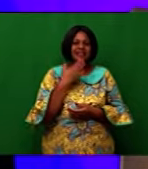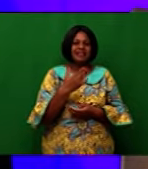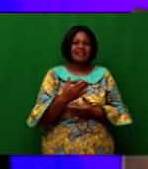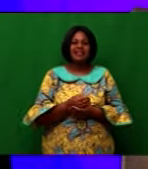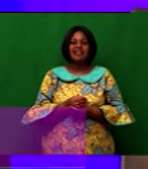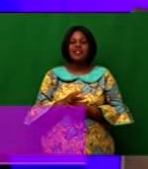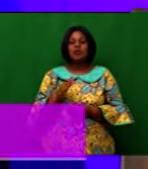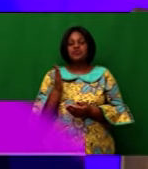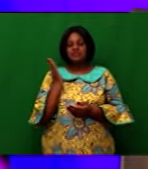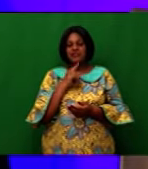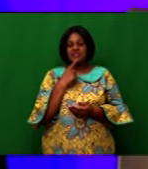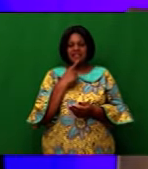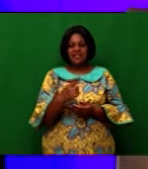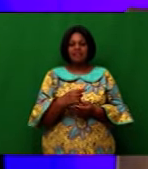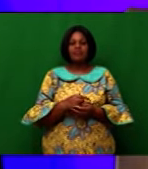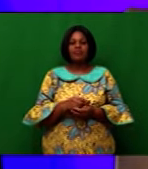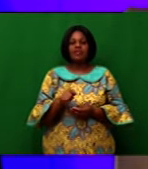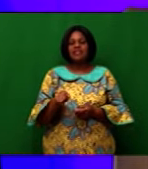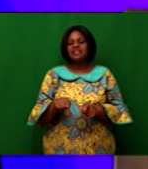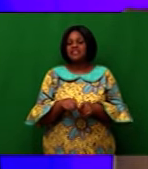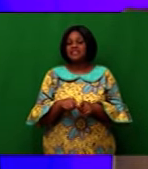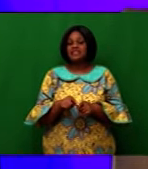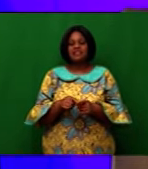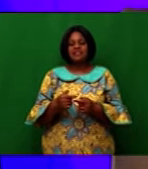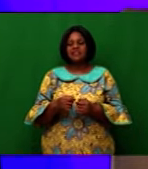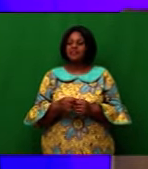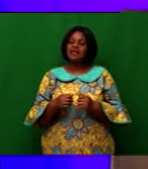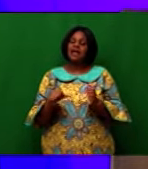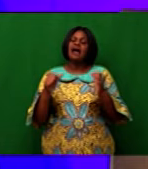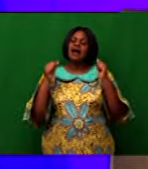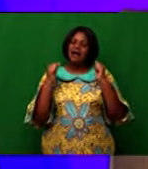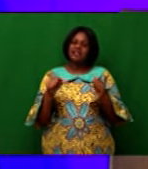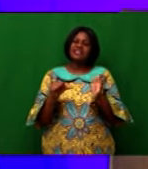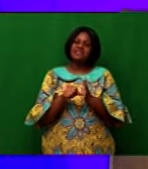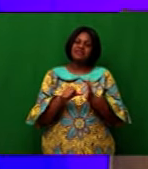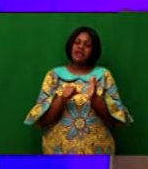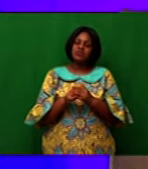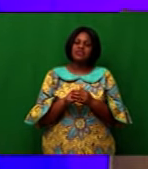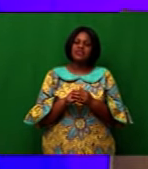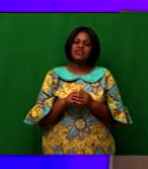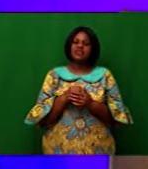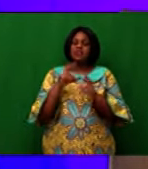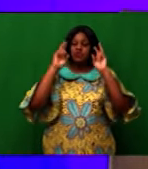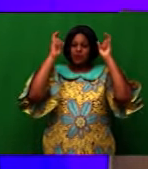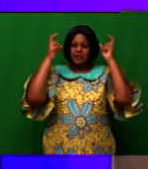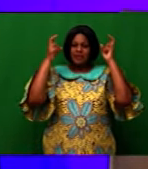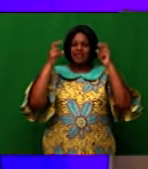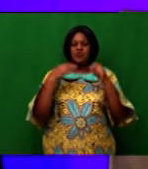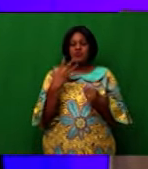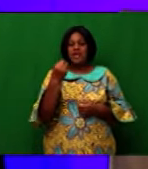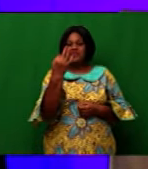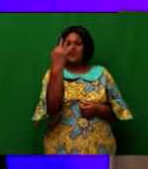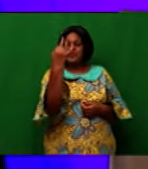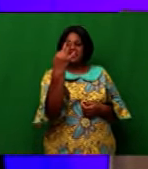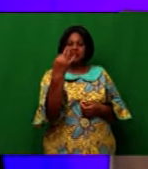regai ndisipedze ndichiti nyaya yedu iyi kuraura kwemujenya tinokomberana taita vanhu vatatu vari pabarika kana vari pachipari